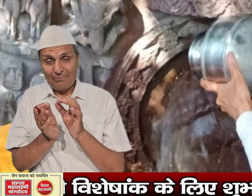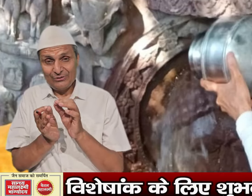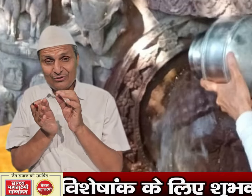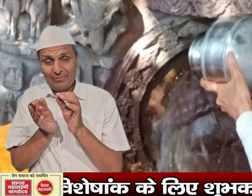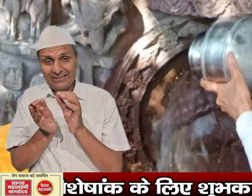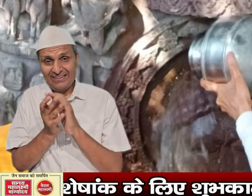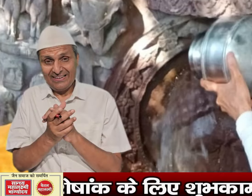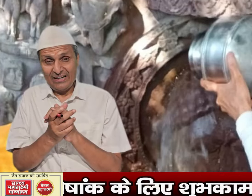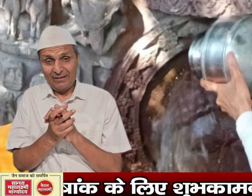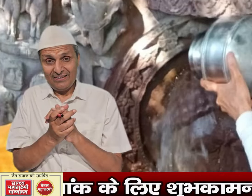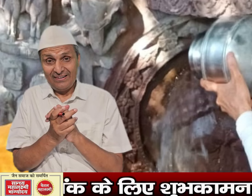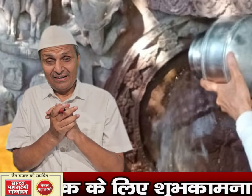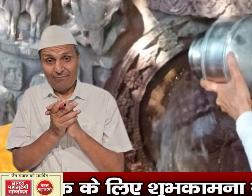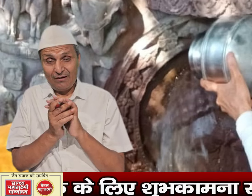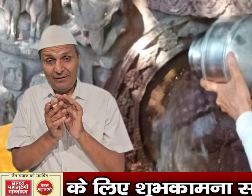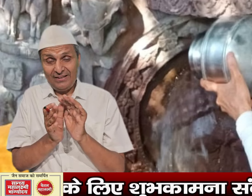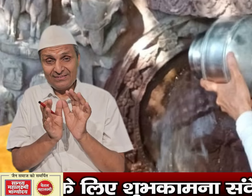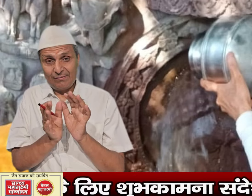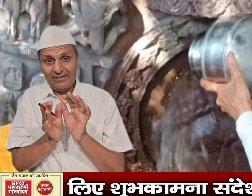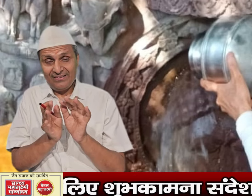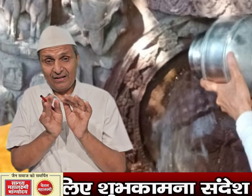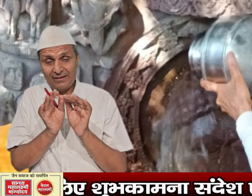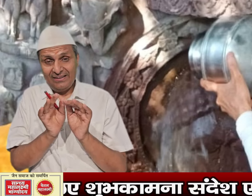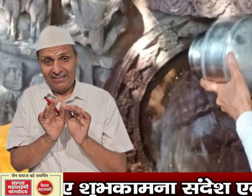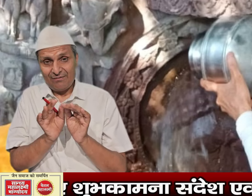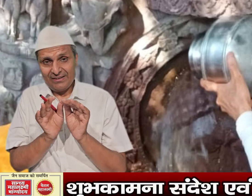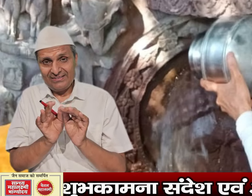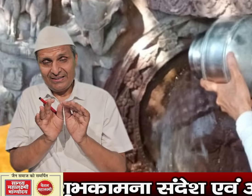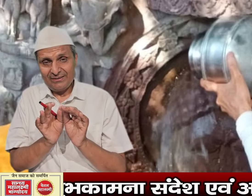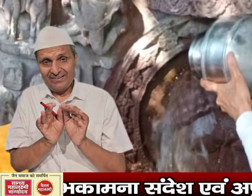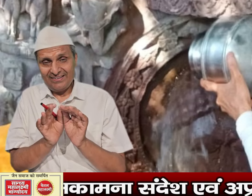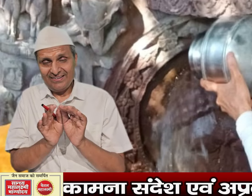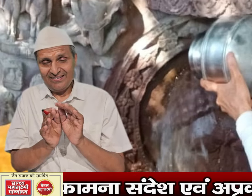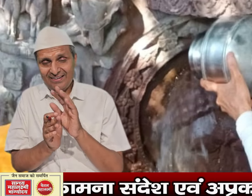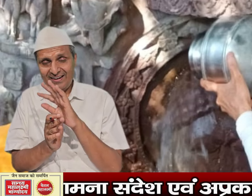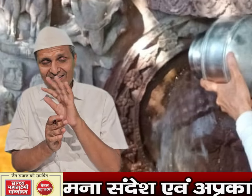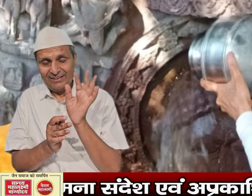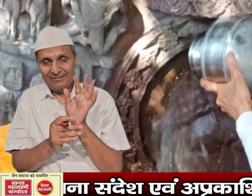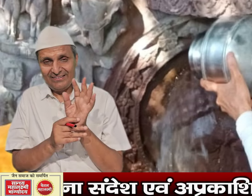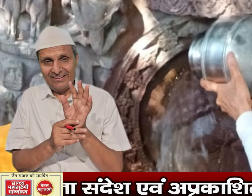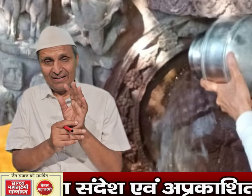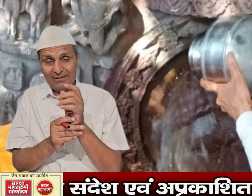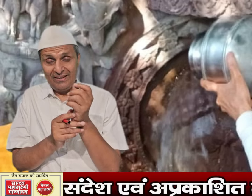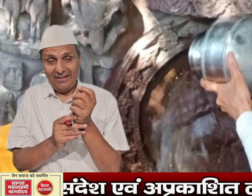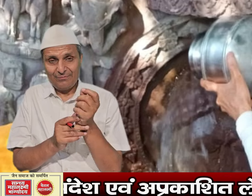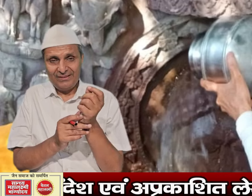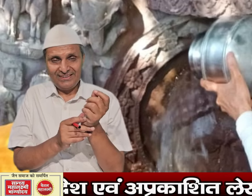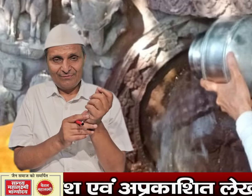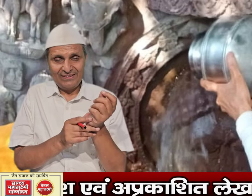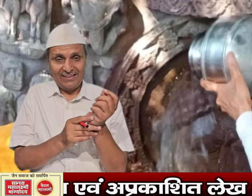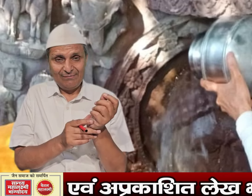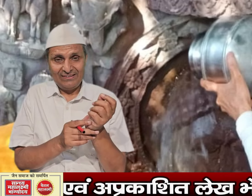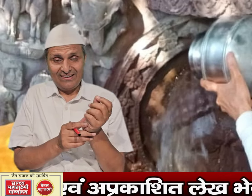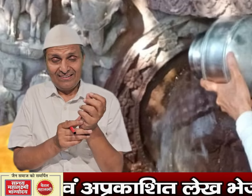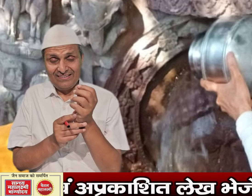वाले जो यहां पर छोटे-छोटे बताते हैं कि यहां पर कभी कि समय में यहां पर 51 जैन मंदिर थे आज हम देखते हैं यहां पर एक भी